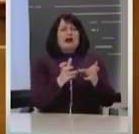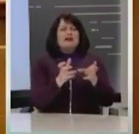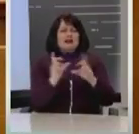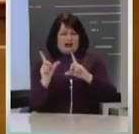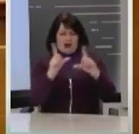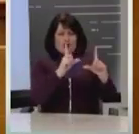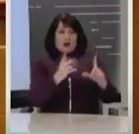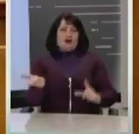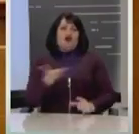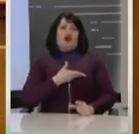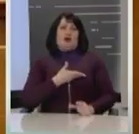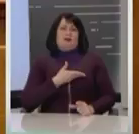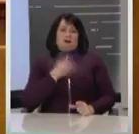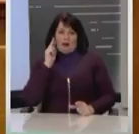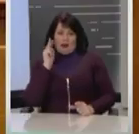εικόνες σοκαριστικές.